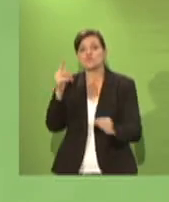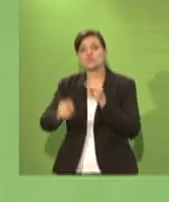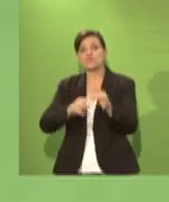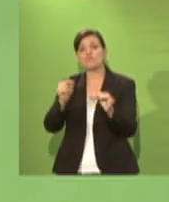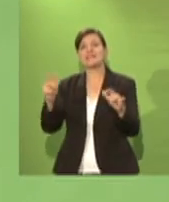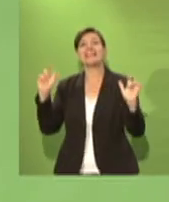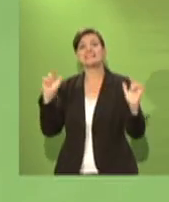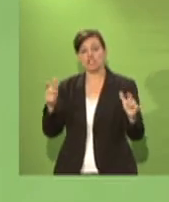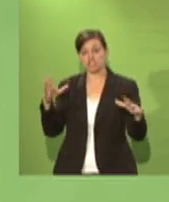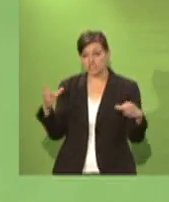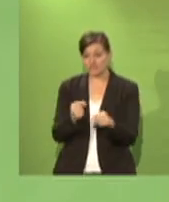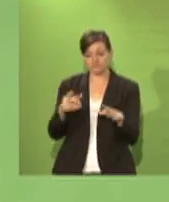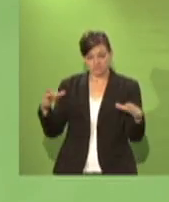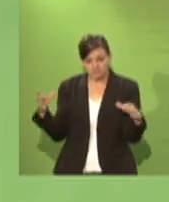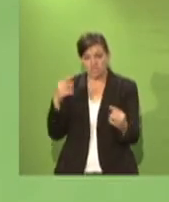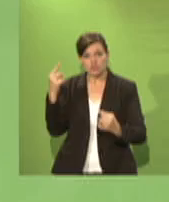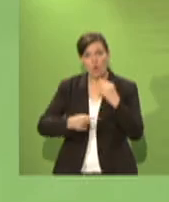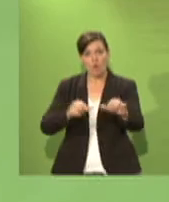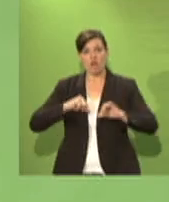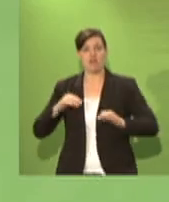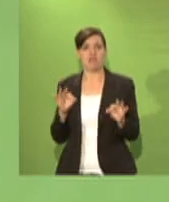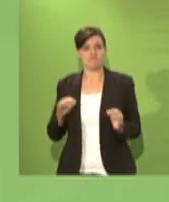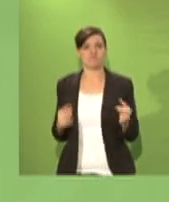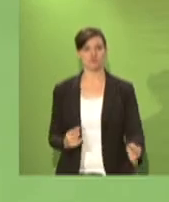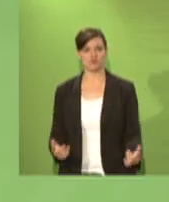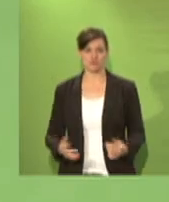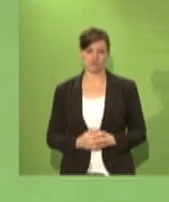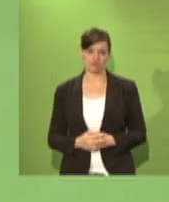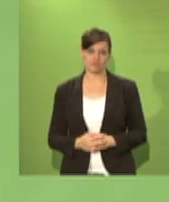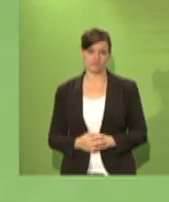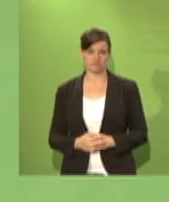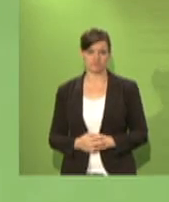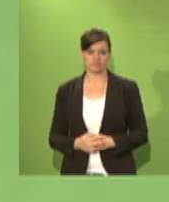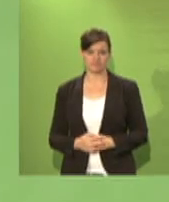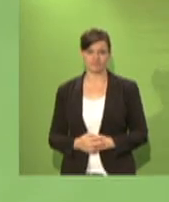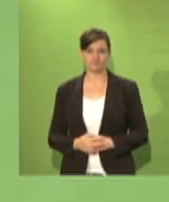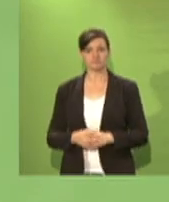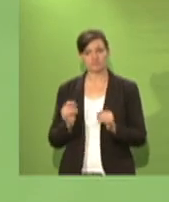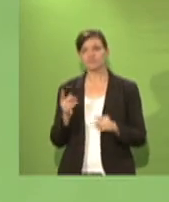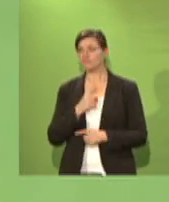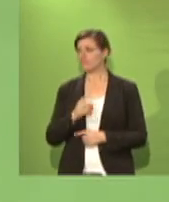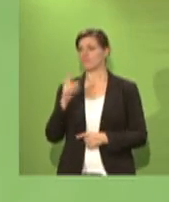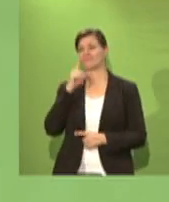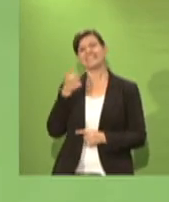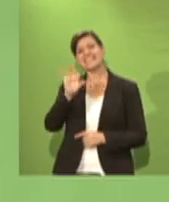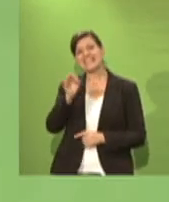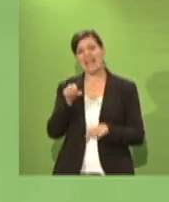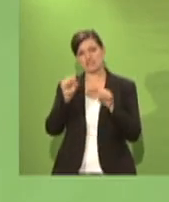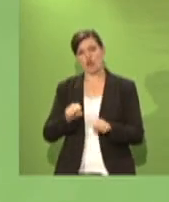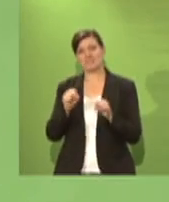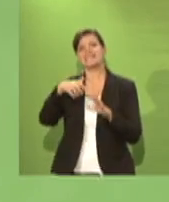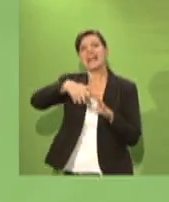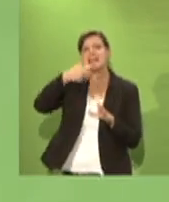auch im Einklang leben kann. Und dann sehen wir doch alle zusammen, dass gerade in dieser Kernkompetenz